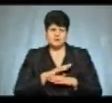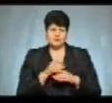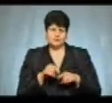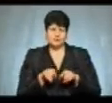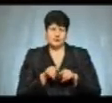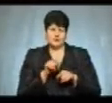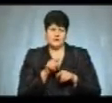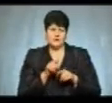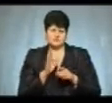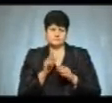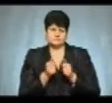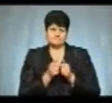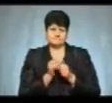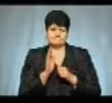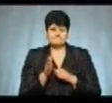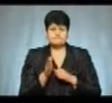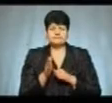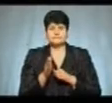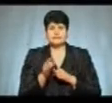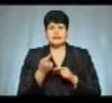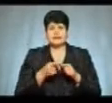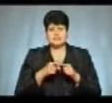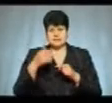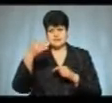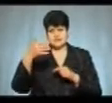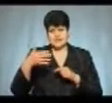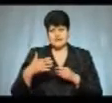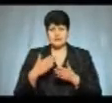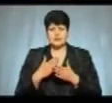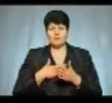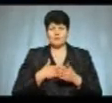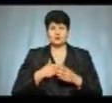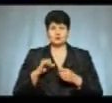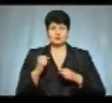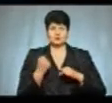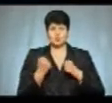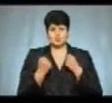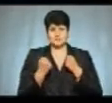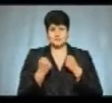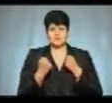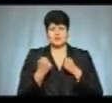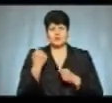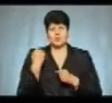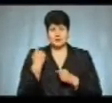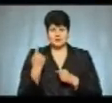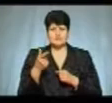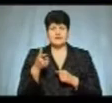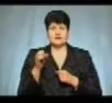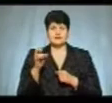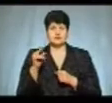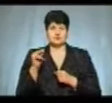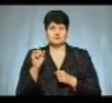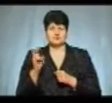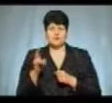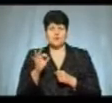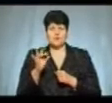і підступить. Тут на цій стелі є мої бойові друзі. Один із них – Гальчук Орест,